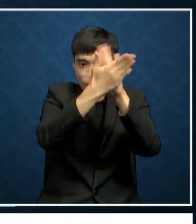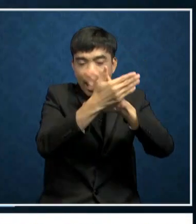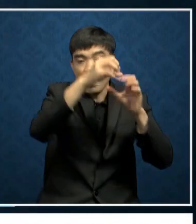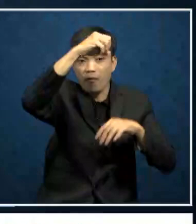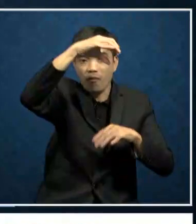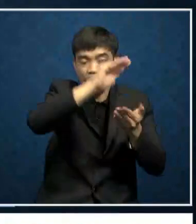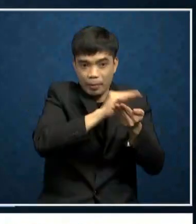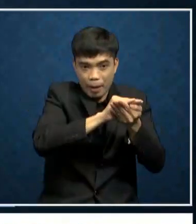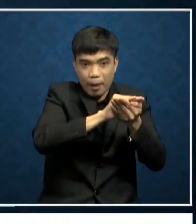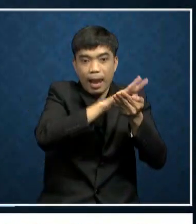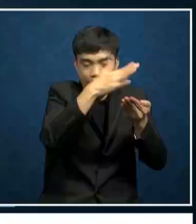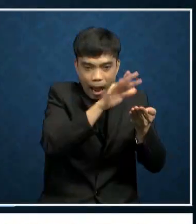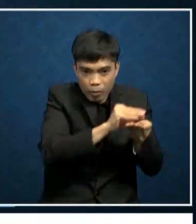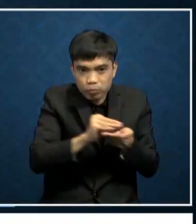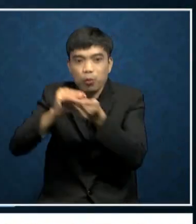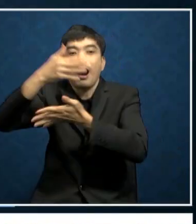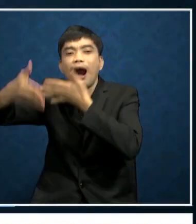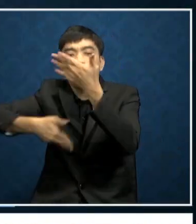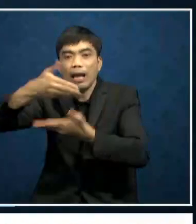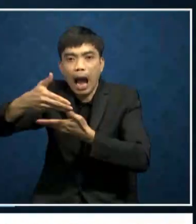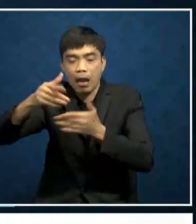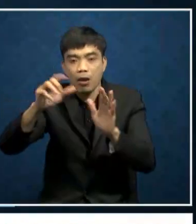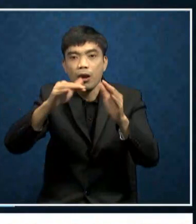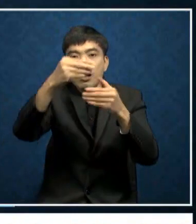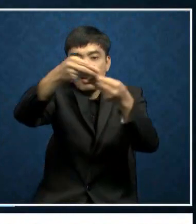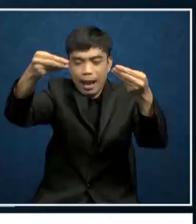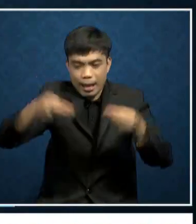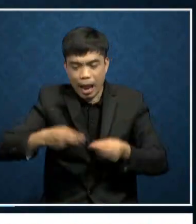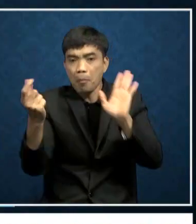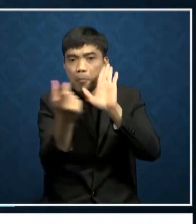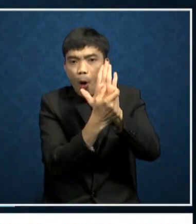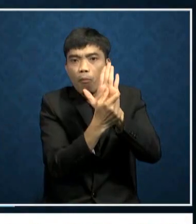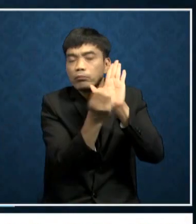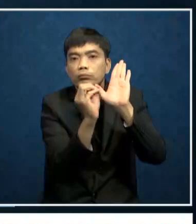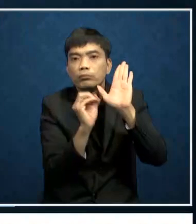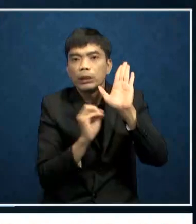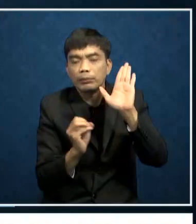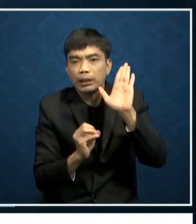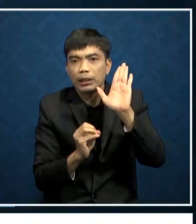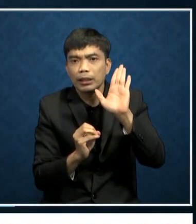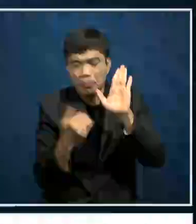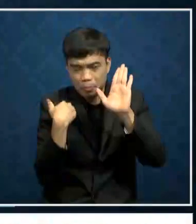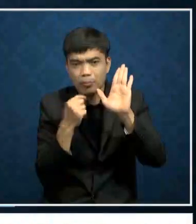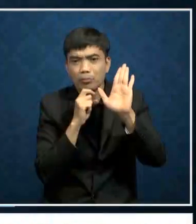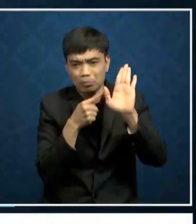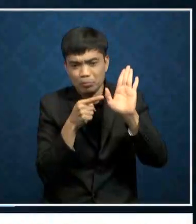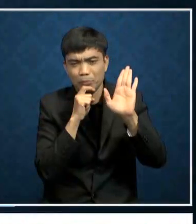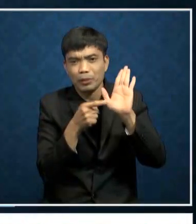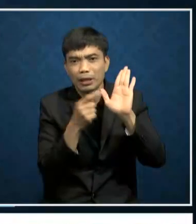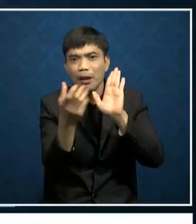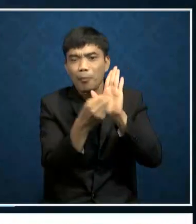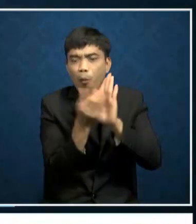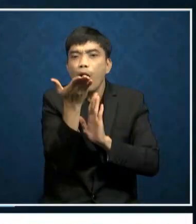ที่สำคัญแต่ไม่ปรากฏในรายงานซึ่งปัจจุบันมีเรื่องยังคงค้างในการขออนุญาตเอ่อขนาน